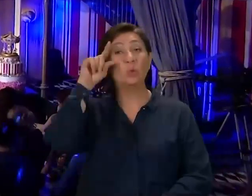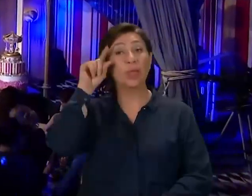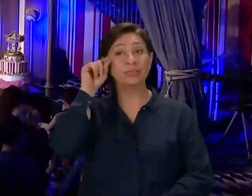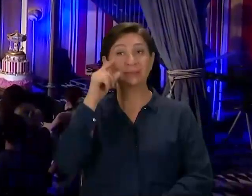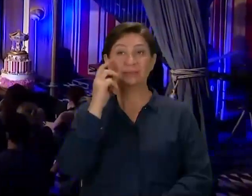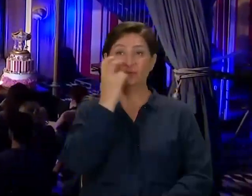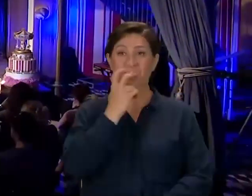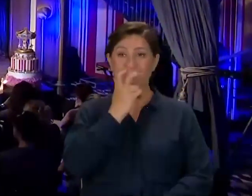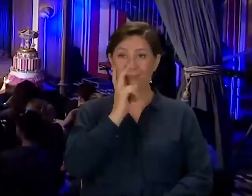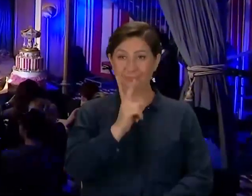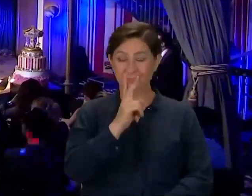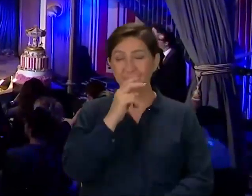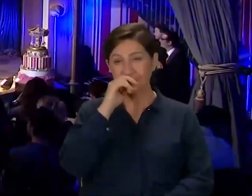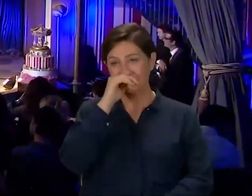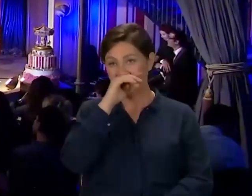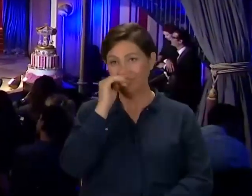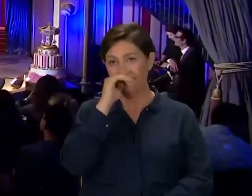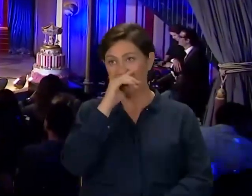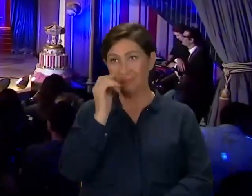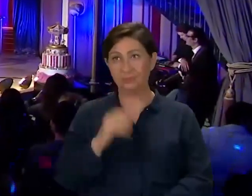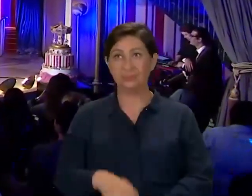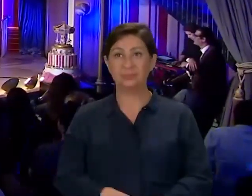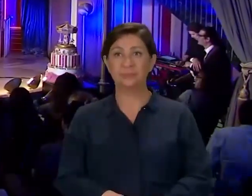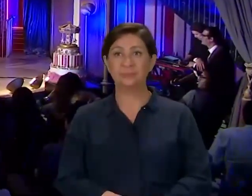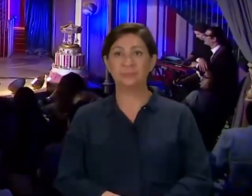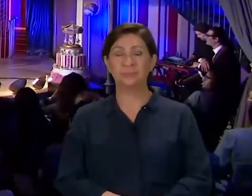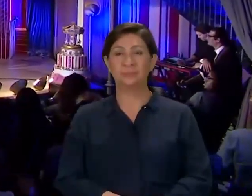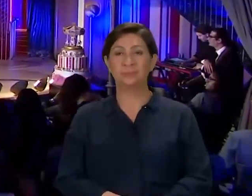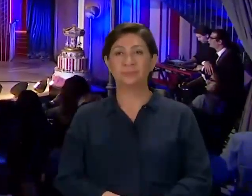Πρέπει να σου πω τι μου συμβαίνει